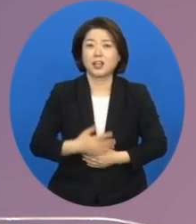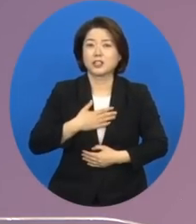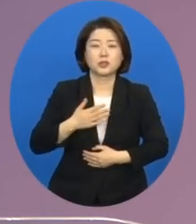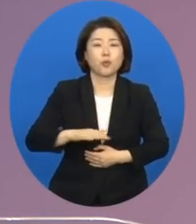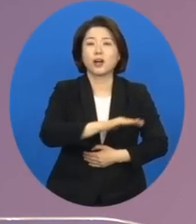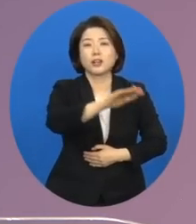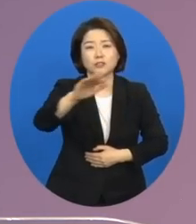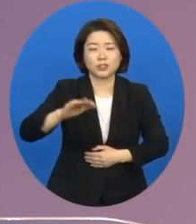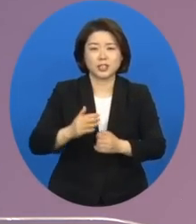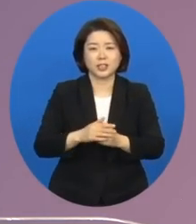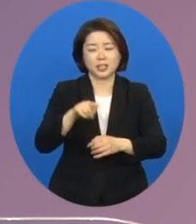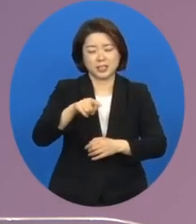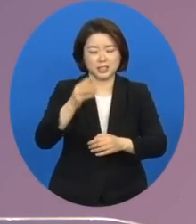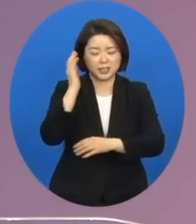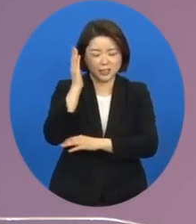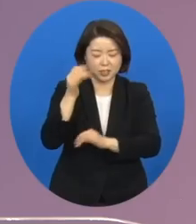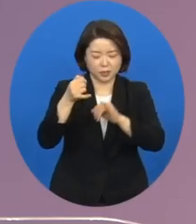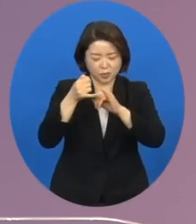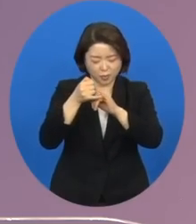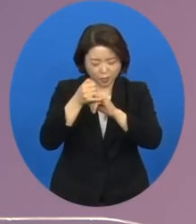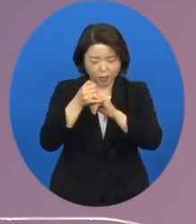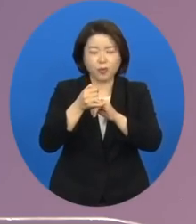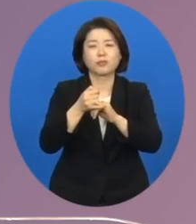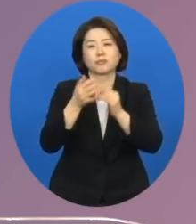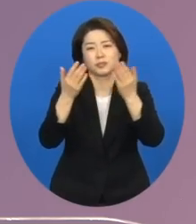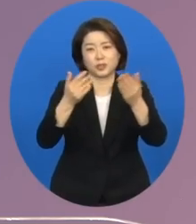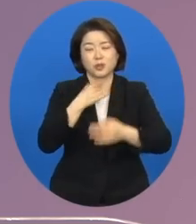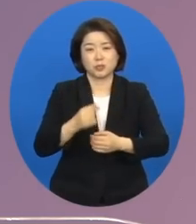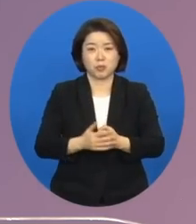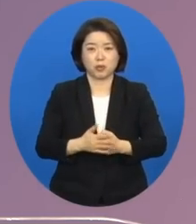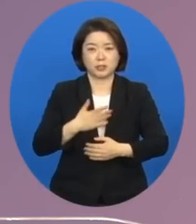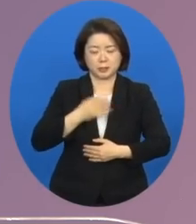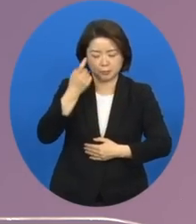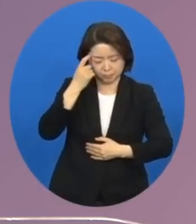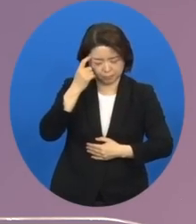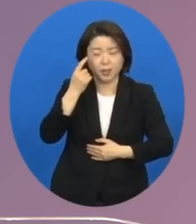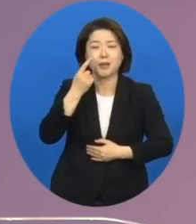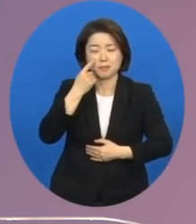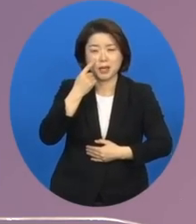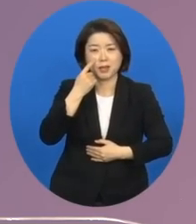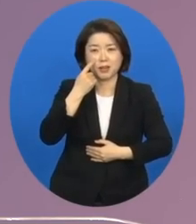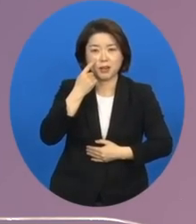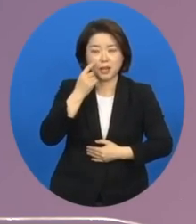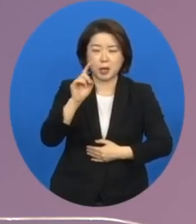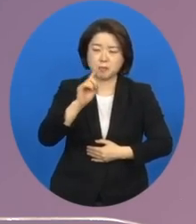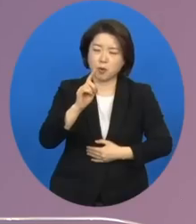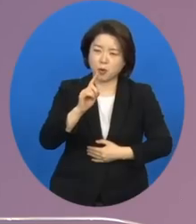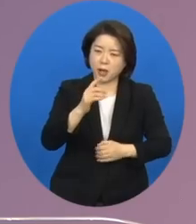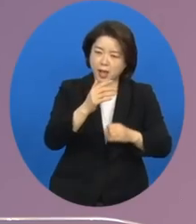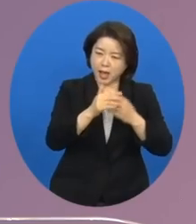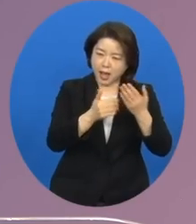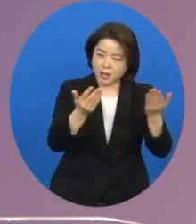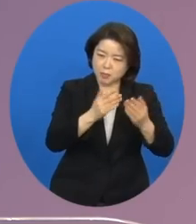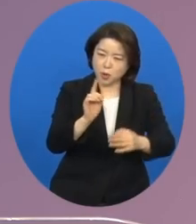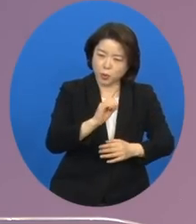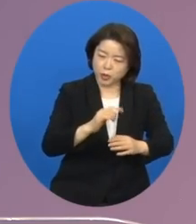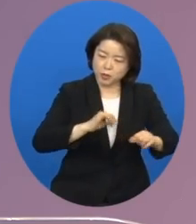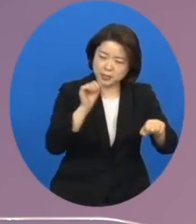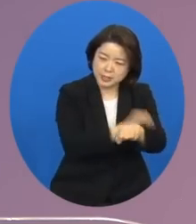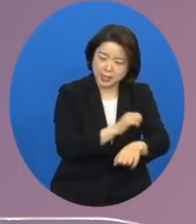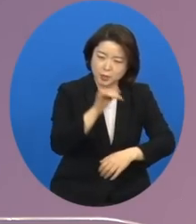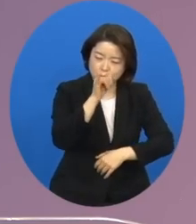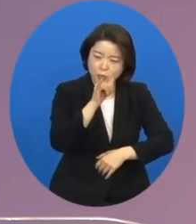여러분에게이 이야기를 꼭 강조하고 싶습니다 저도 생각해 봤어요 무슨 사역을 잘하면 좋을까 어떤 일을